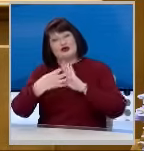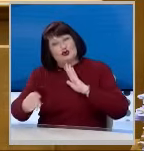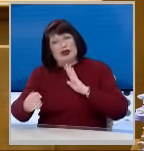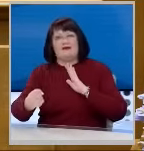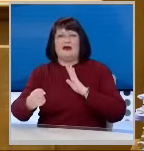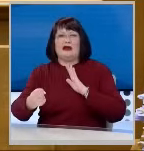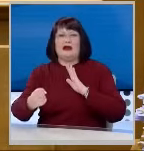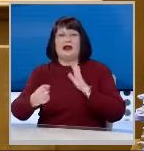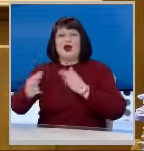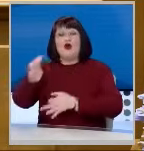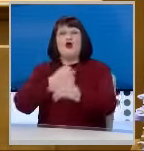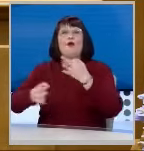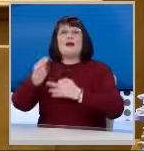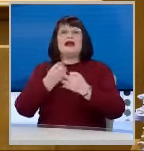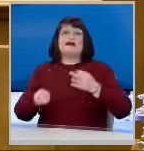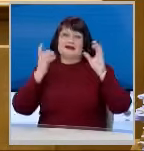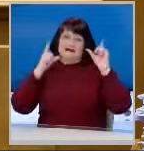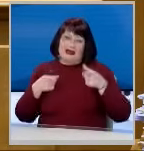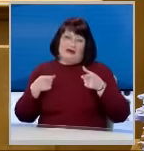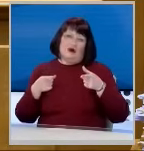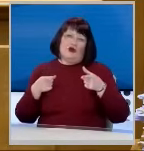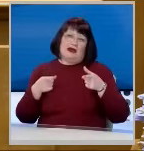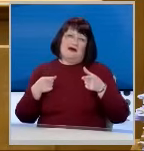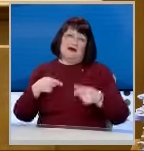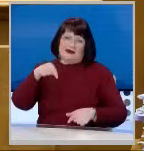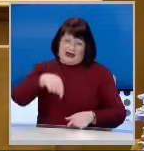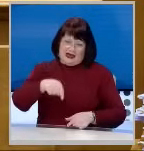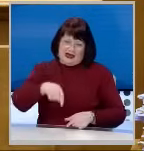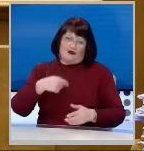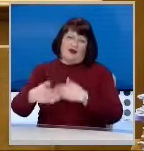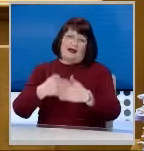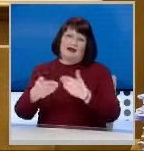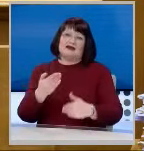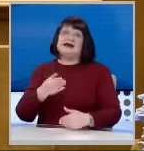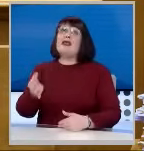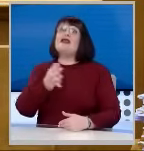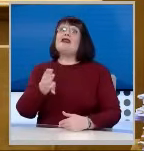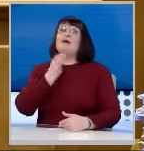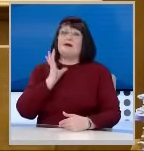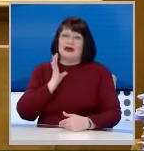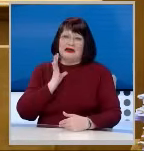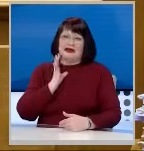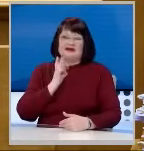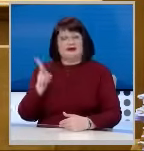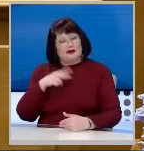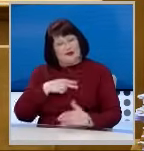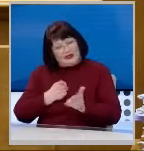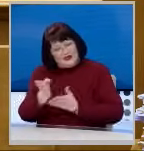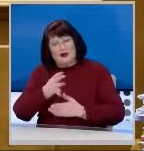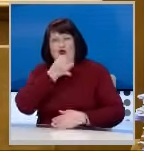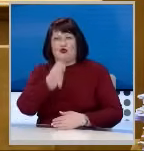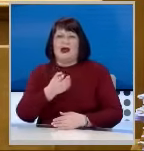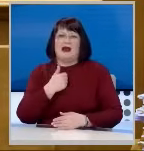από τους ομιλητές της νέας δημοκρατίας σε αυτή τη διαδικασία δικαιώνοντας μας και